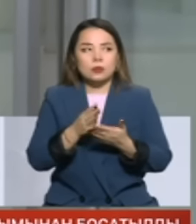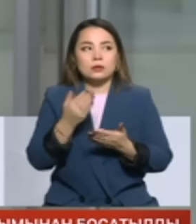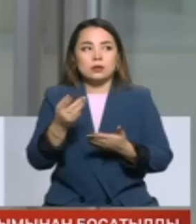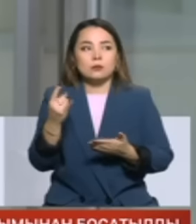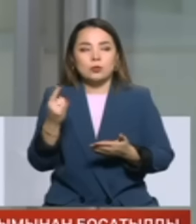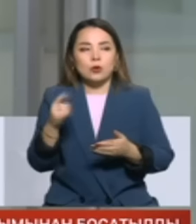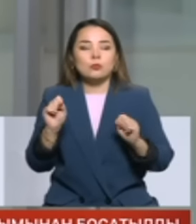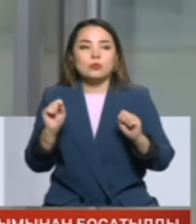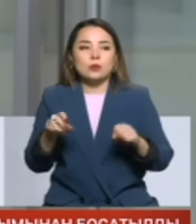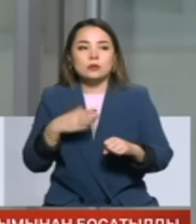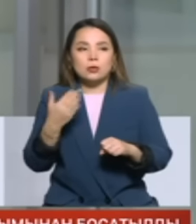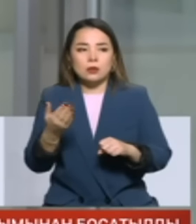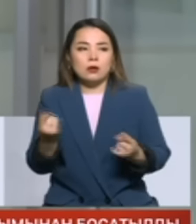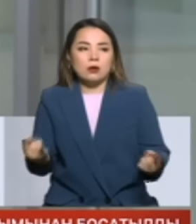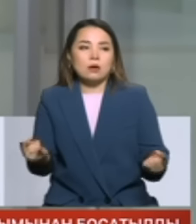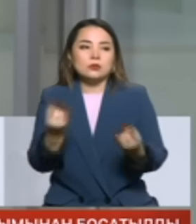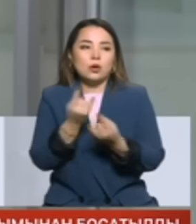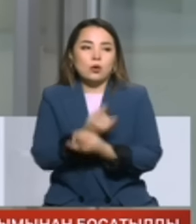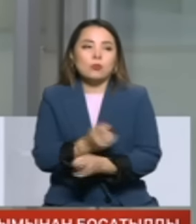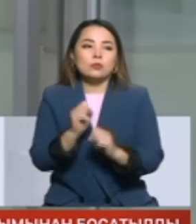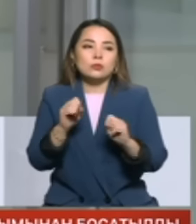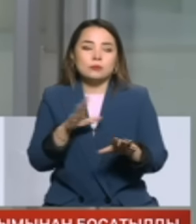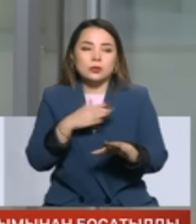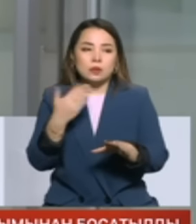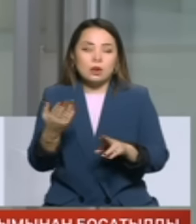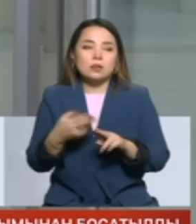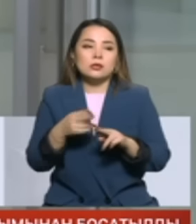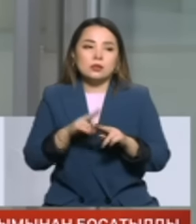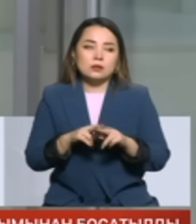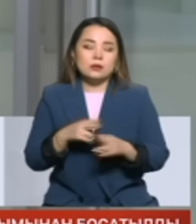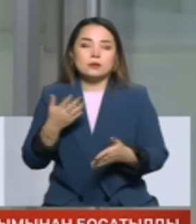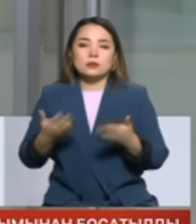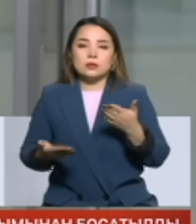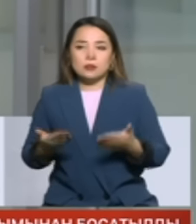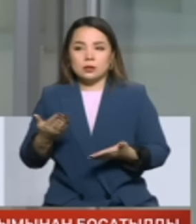баланың мүмкін ауысуы. Меніңше егер